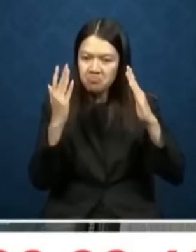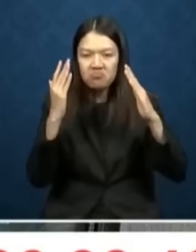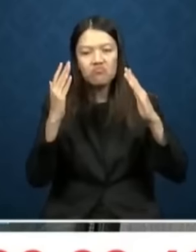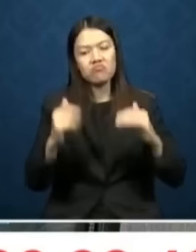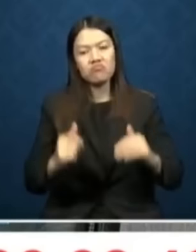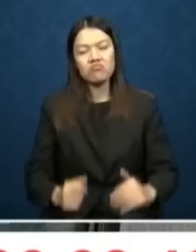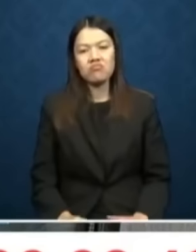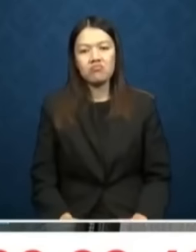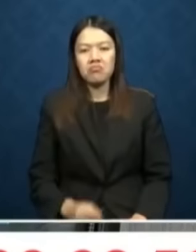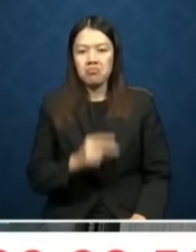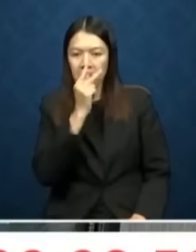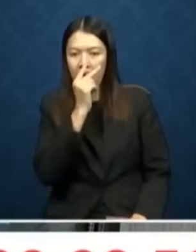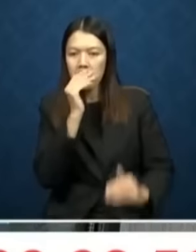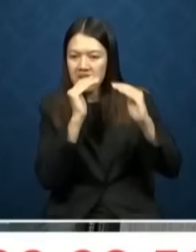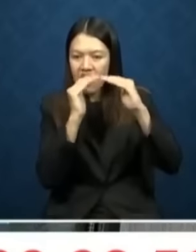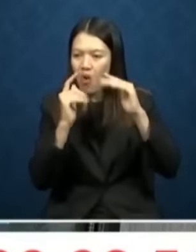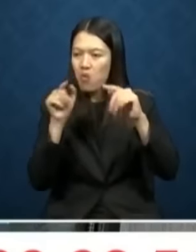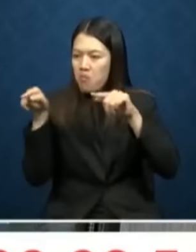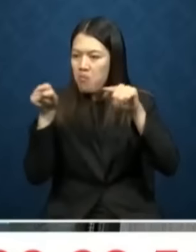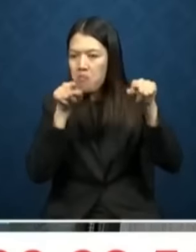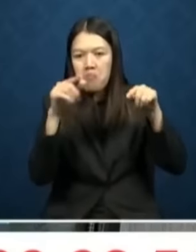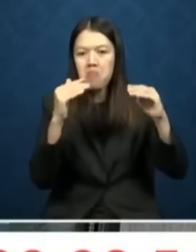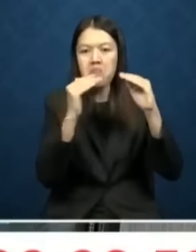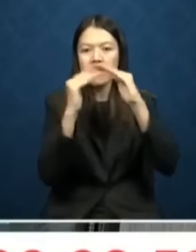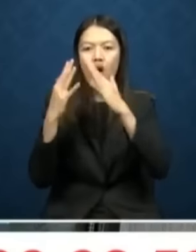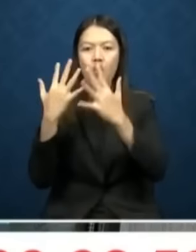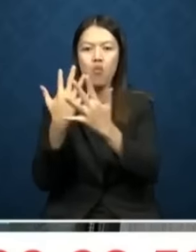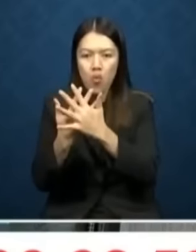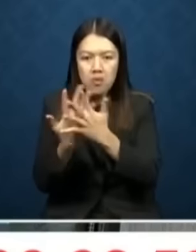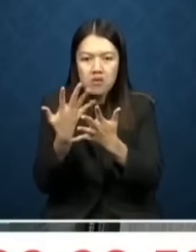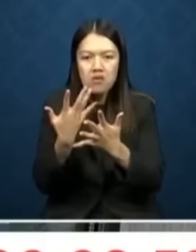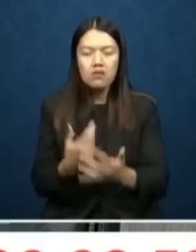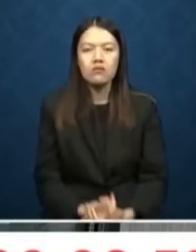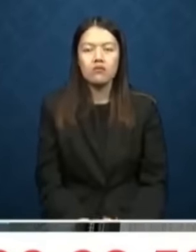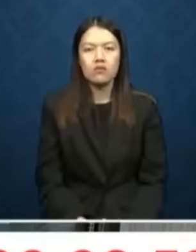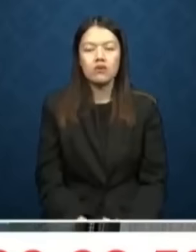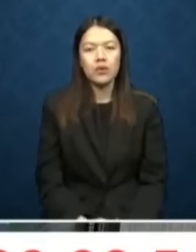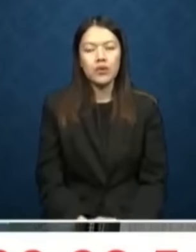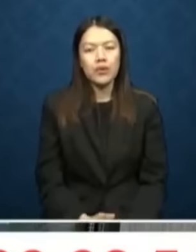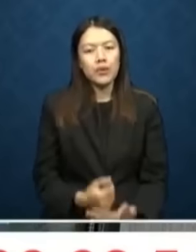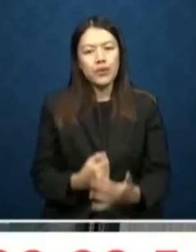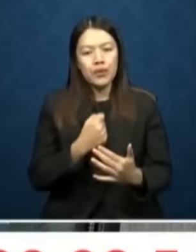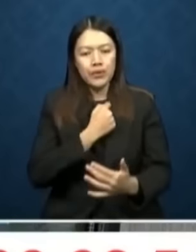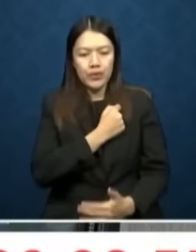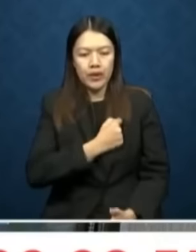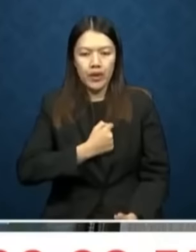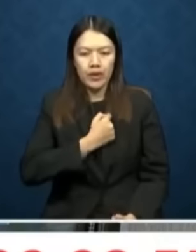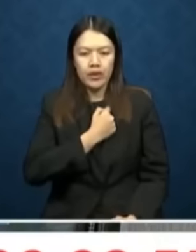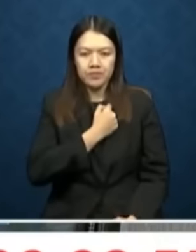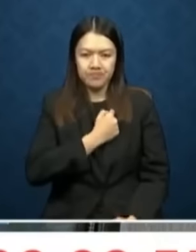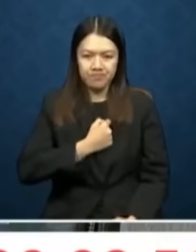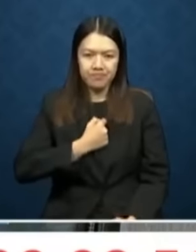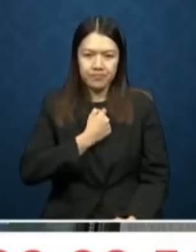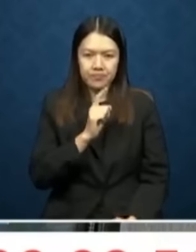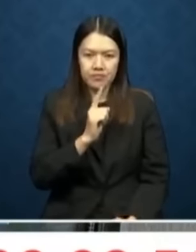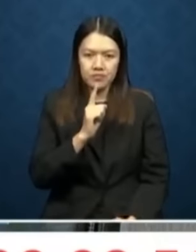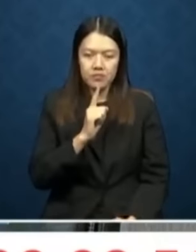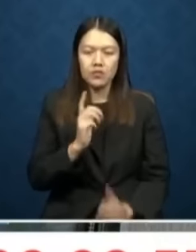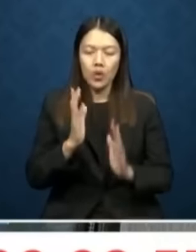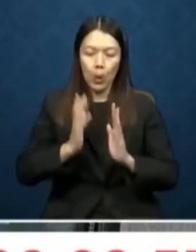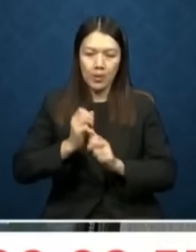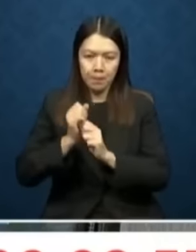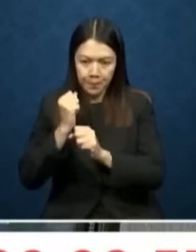าคไม่เท่าเทียมกับรายอื่นนะฮะแต่สิ่งที่น่าเสียใจก็คือผู้ที่เกี่ยวข้องตั้งแต่เจ้าหน้า